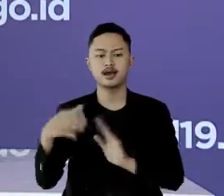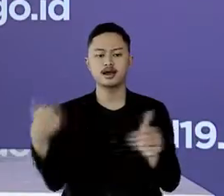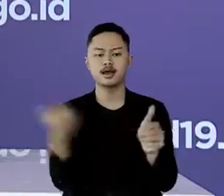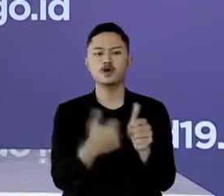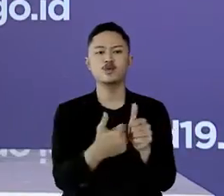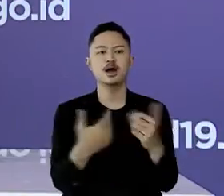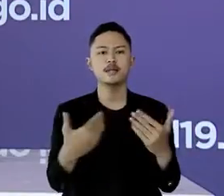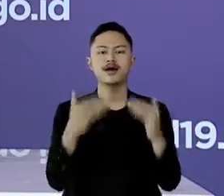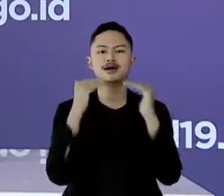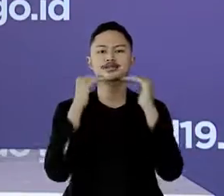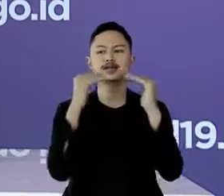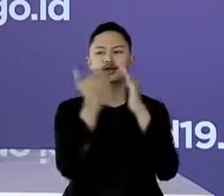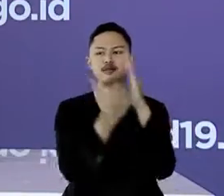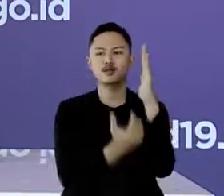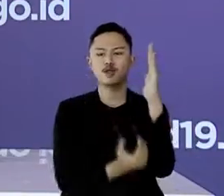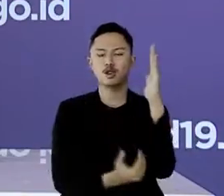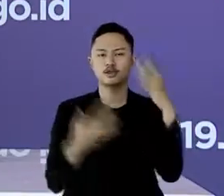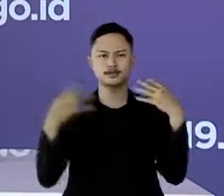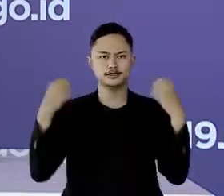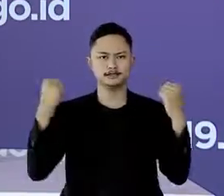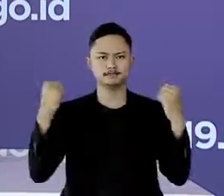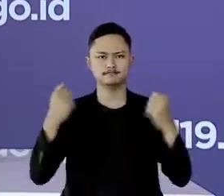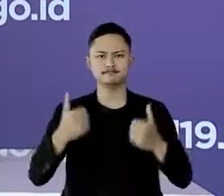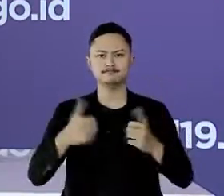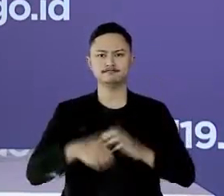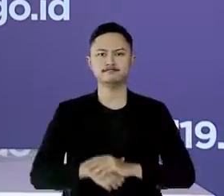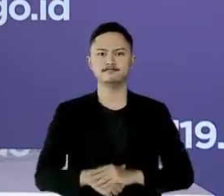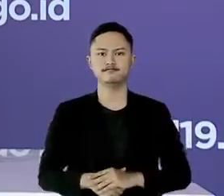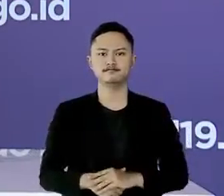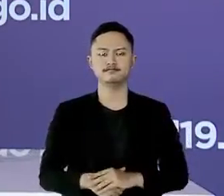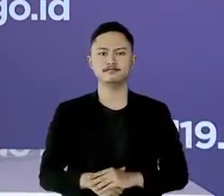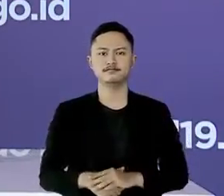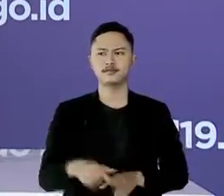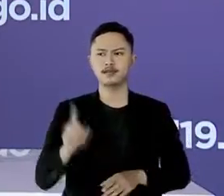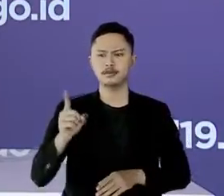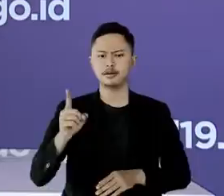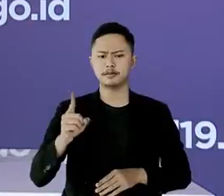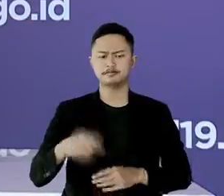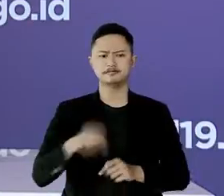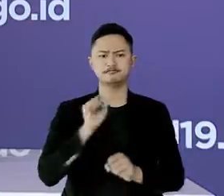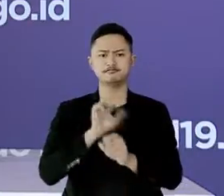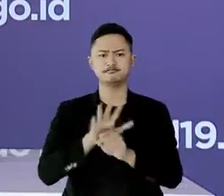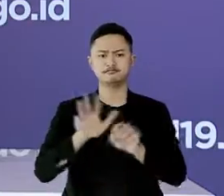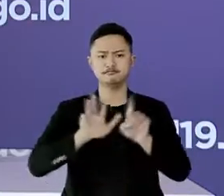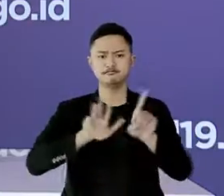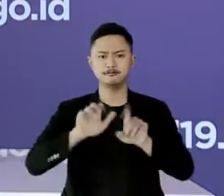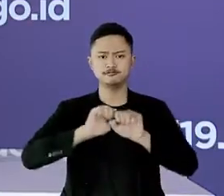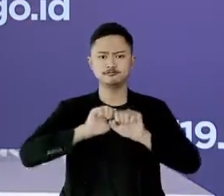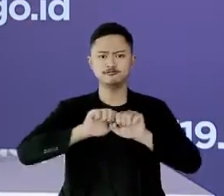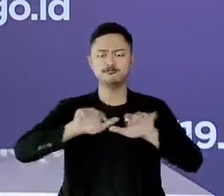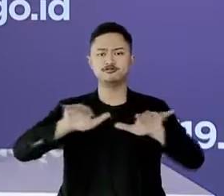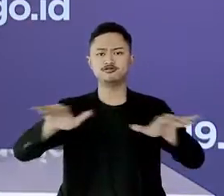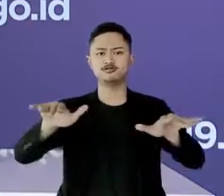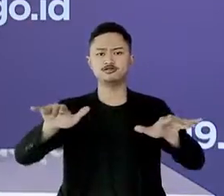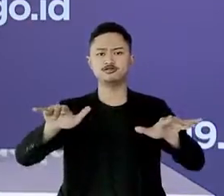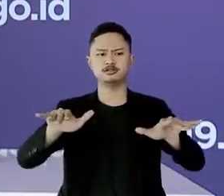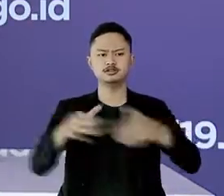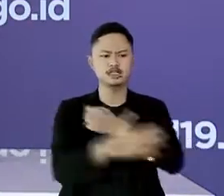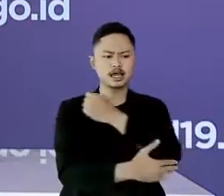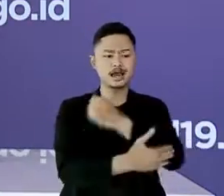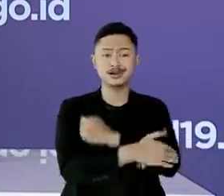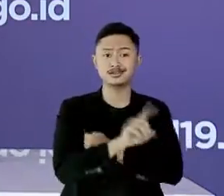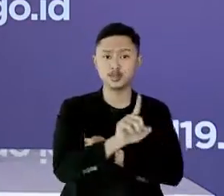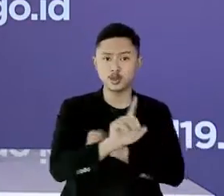mengikuti standar protokol yang sama karena sifat penyebaran virus yang tidak terbatas pada satu